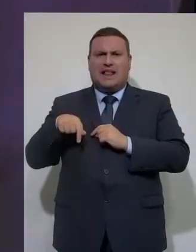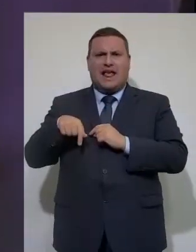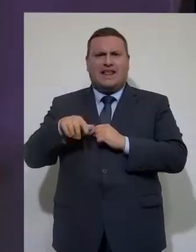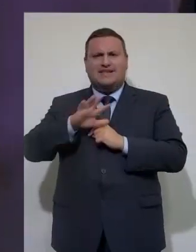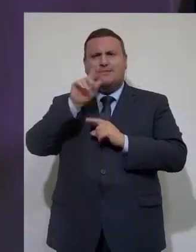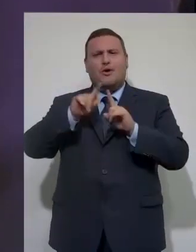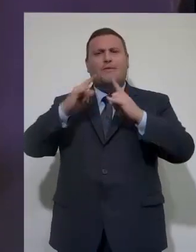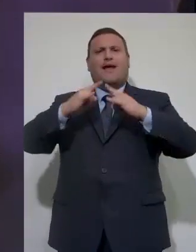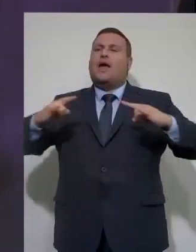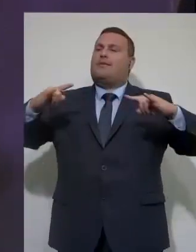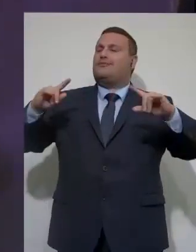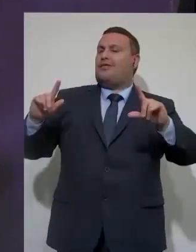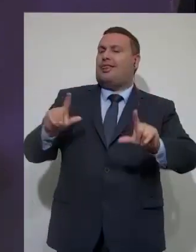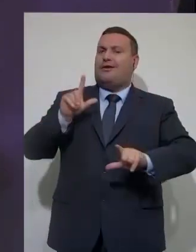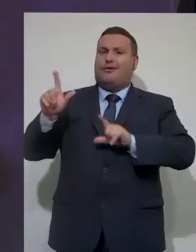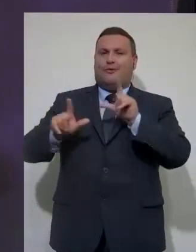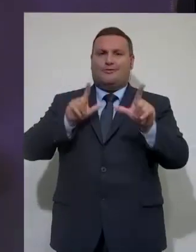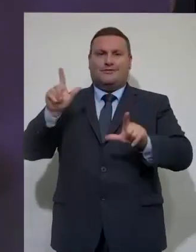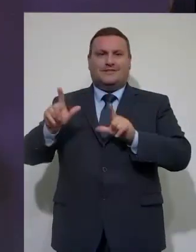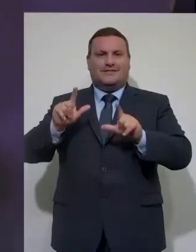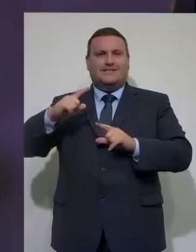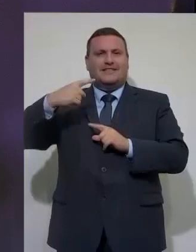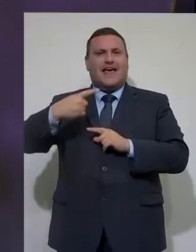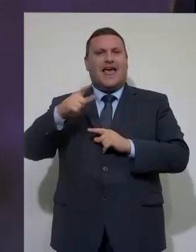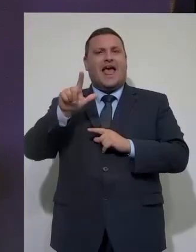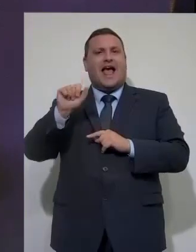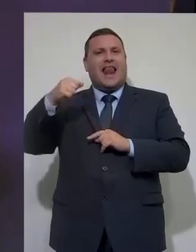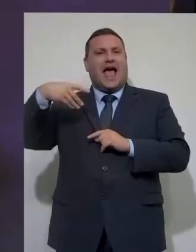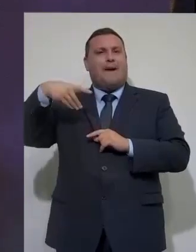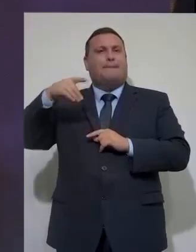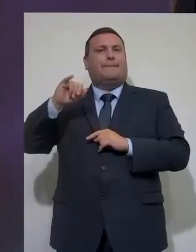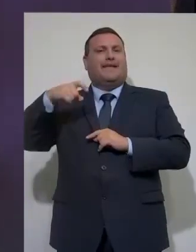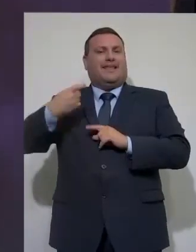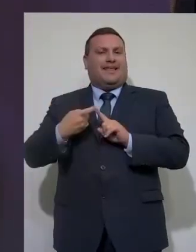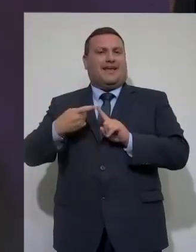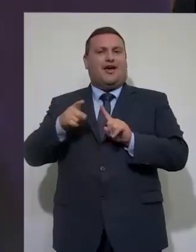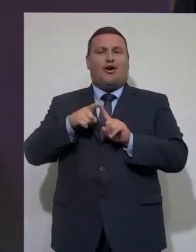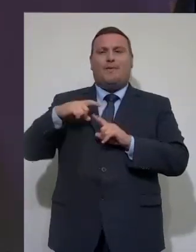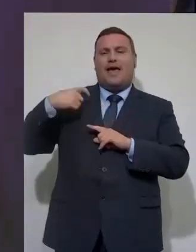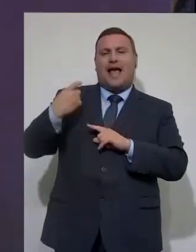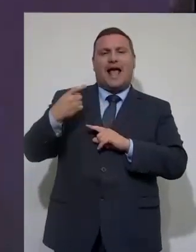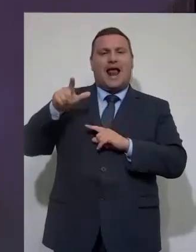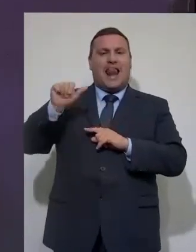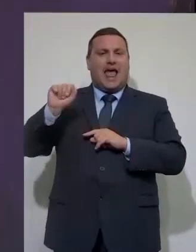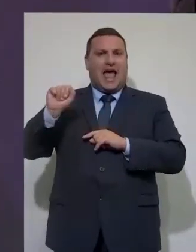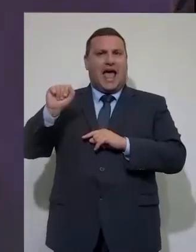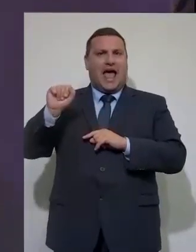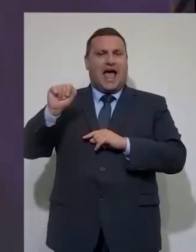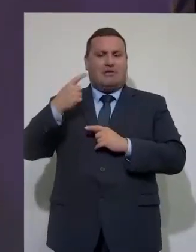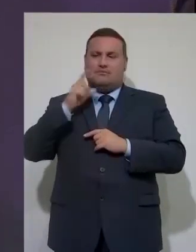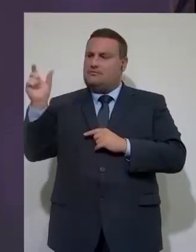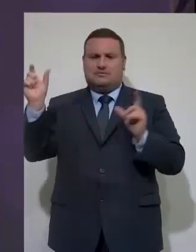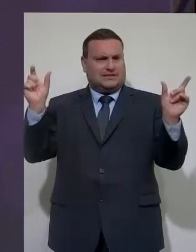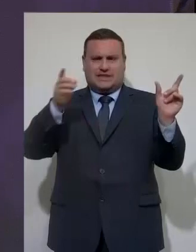il campeggio di lusso, in realtà non è proprio così, o perlomeno non è solo così. Glamping è una parola che chiaramente, come dire, una